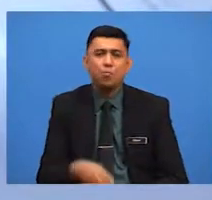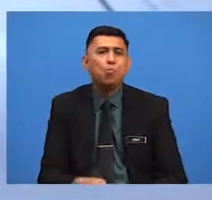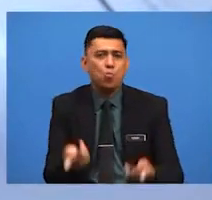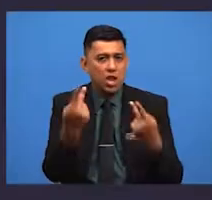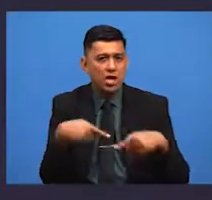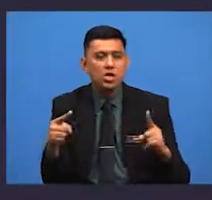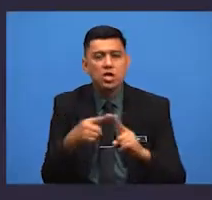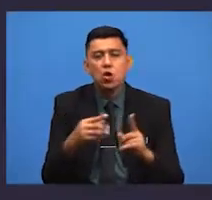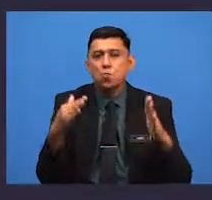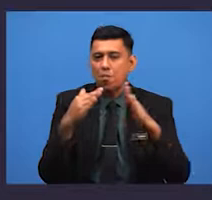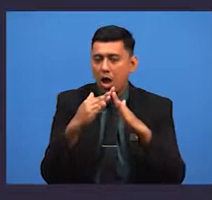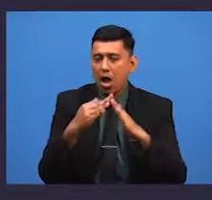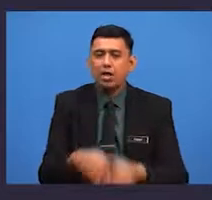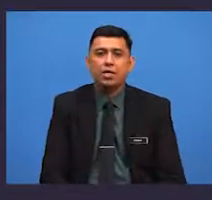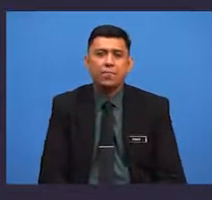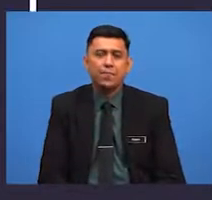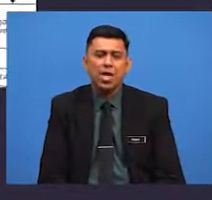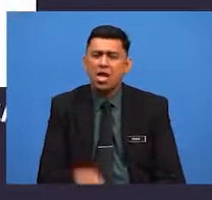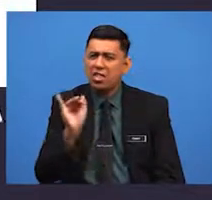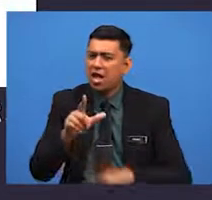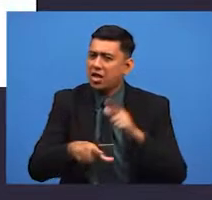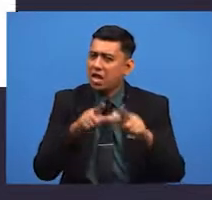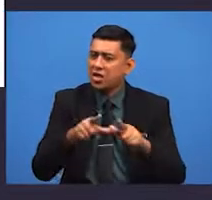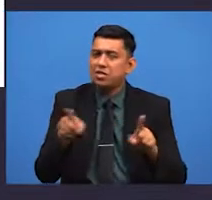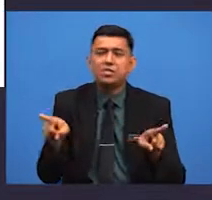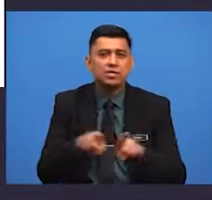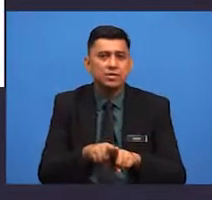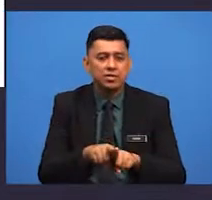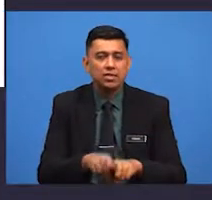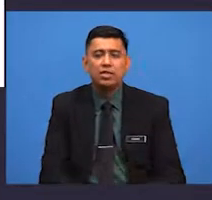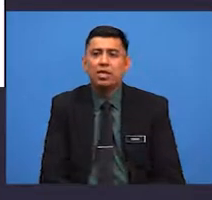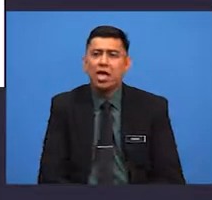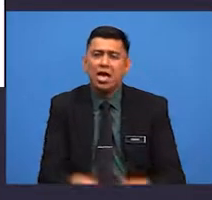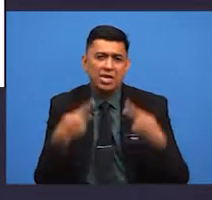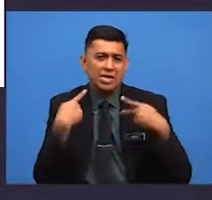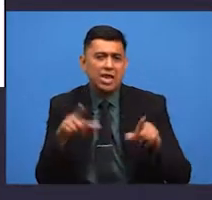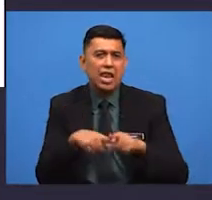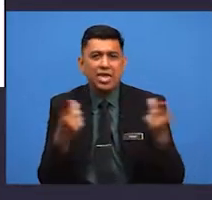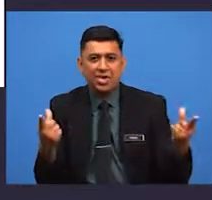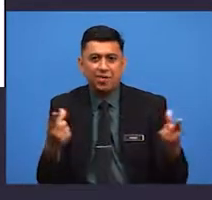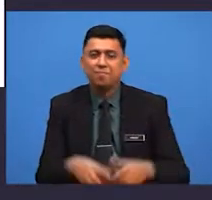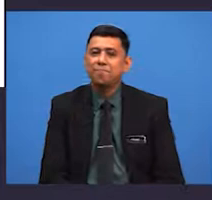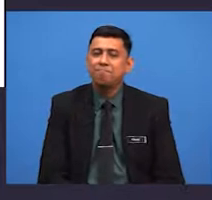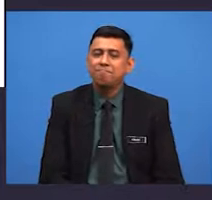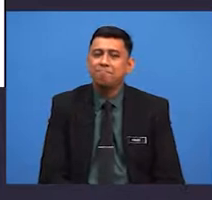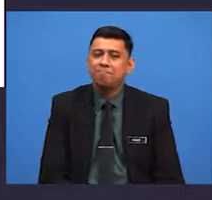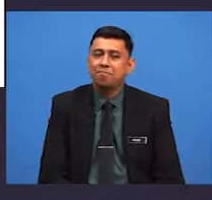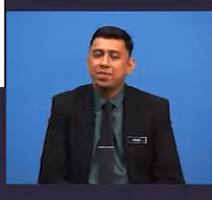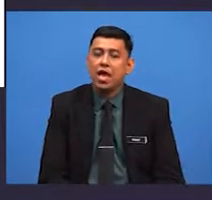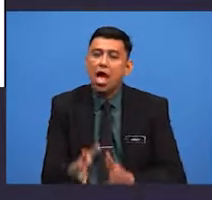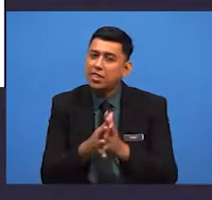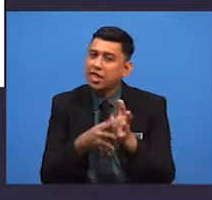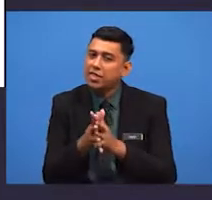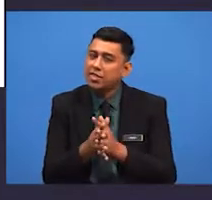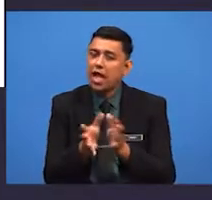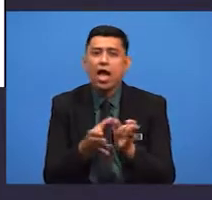rumah. Prosedur yang sama untuk memasuki premis kedai yang lain iaitu sanitasi